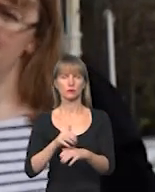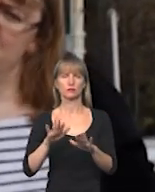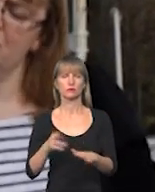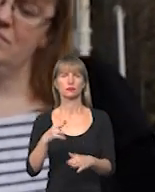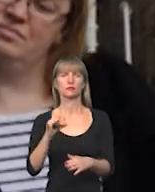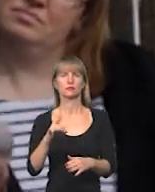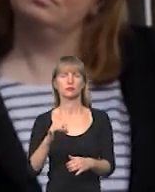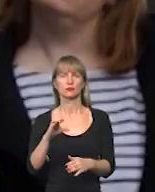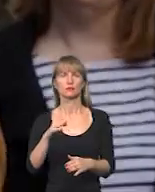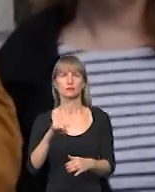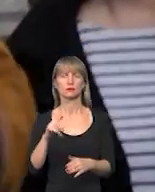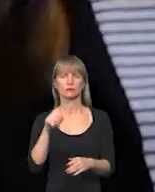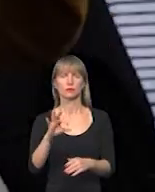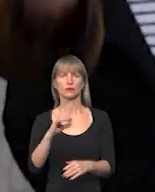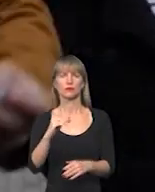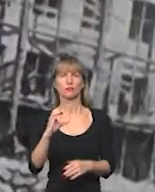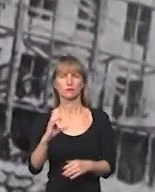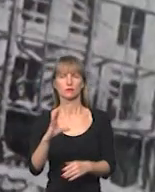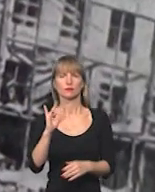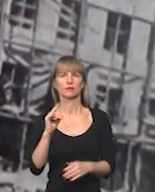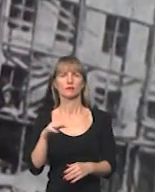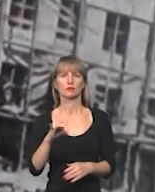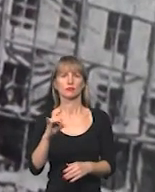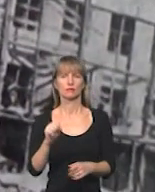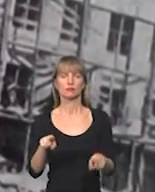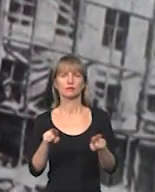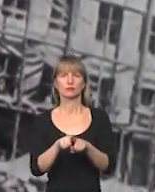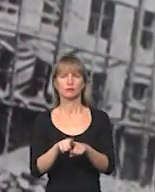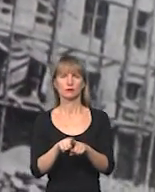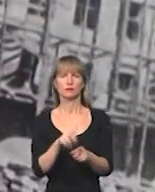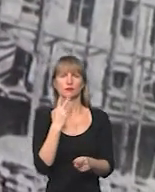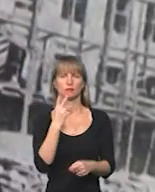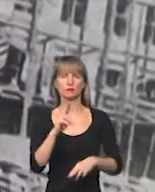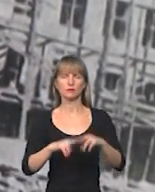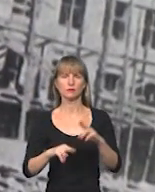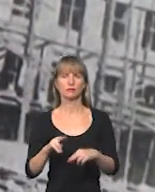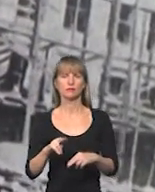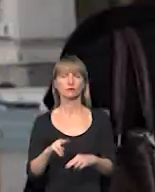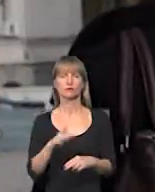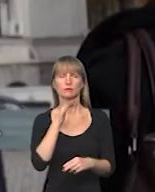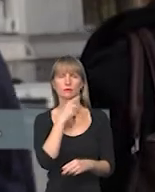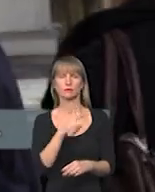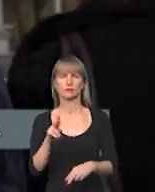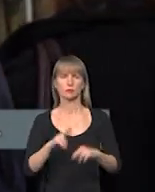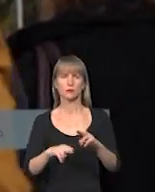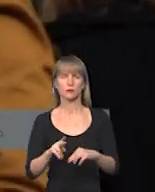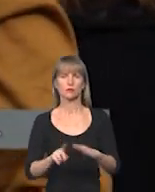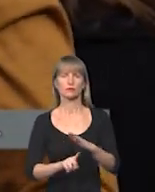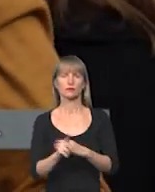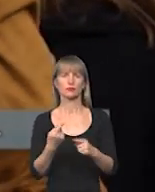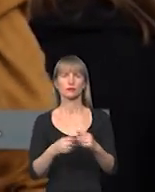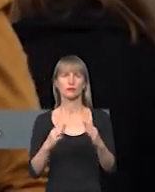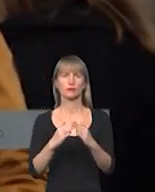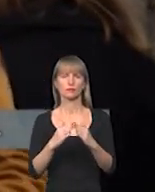ній розташовувався офіс того самого Вінтера. Ось так споруда виглядала у процесі будівництва. Вот изначально это здание было,